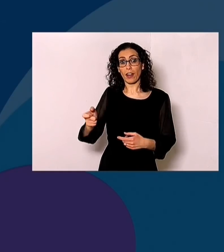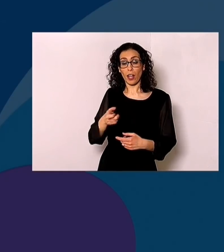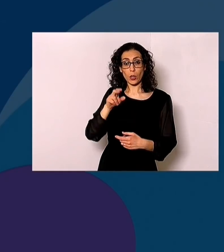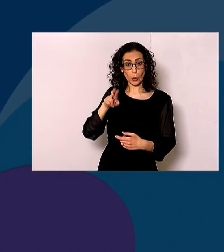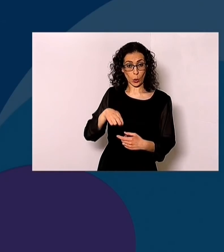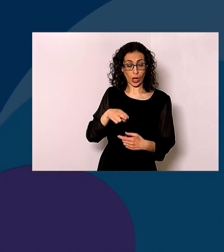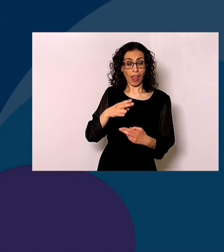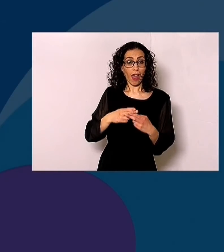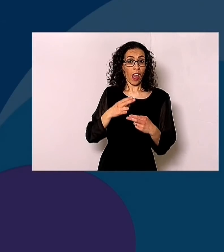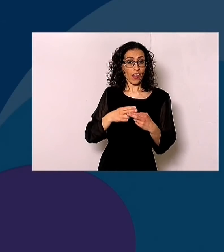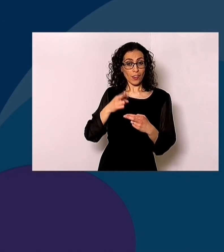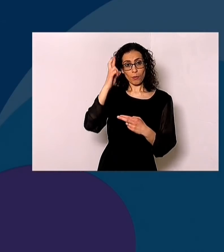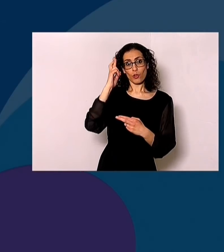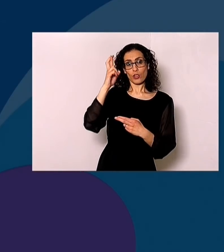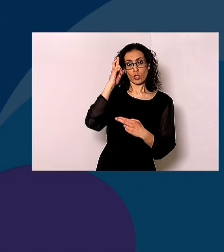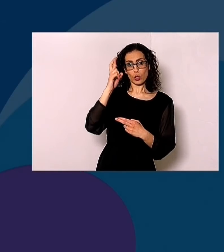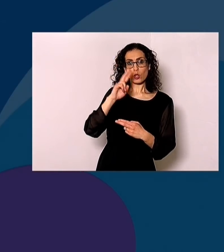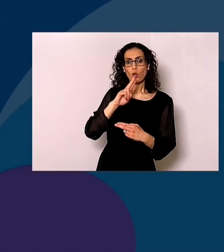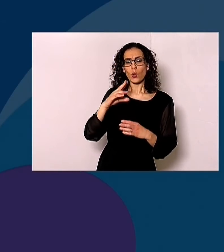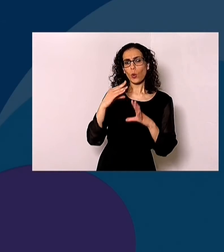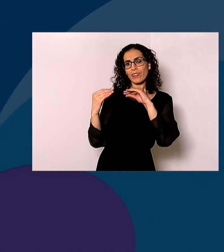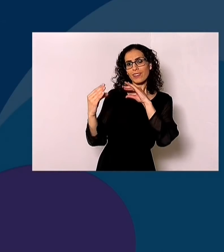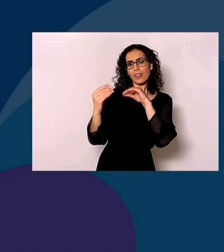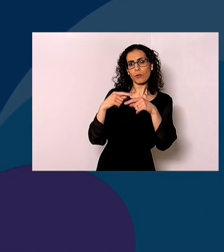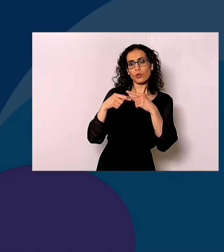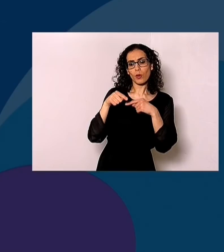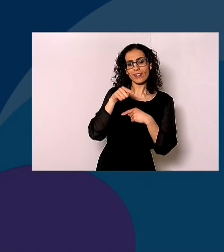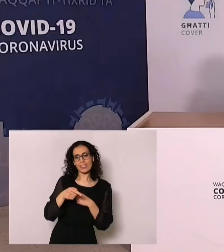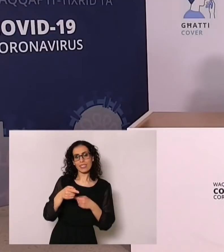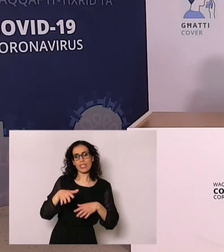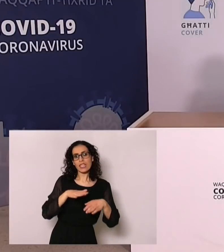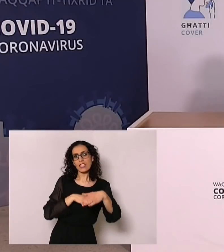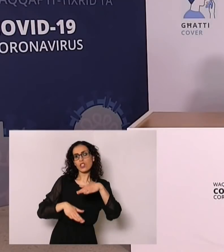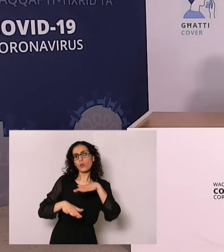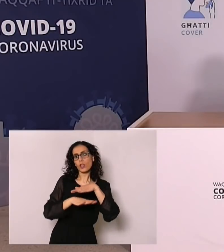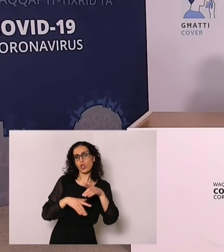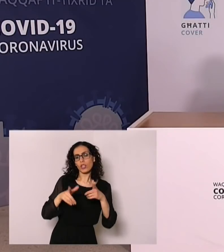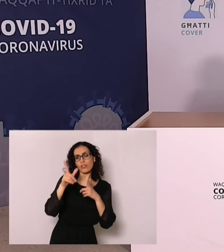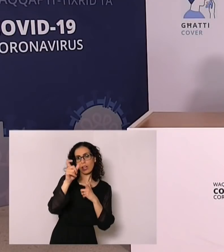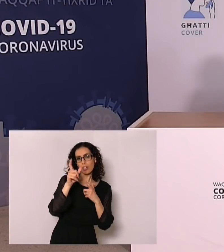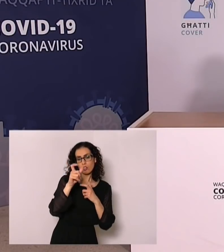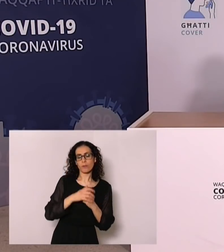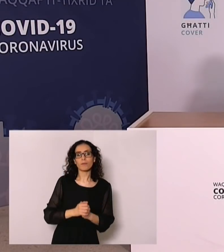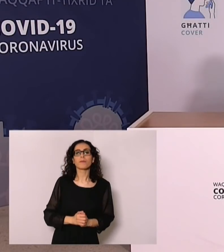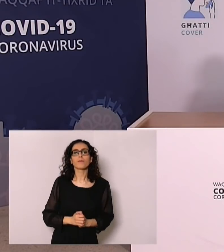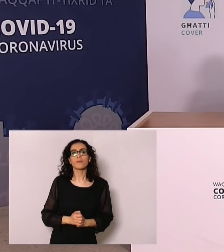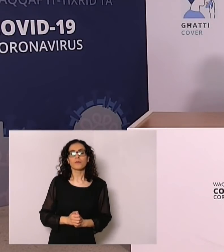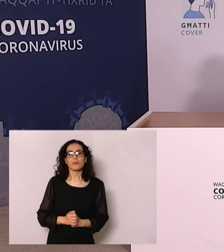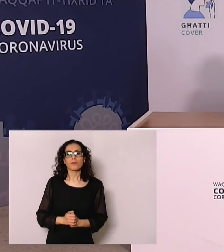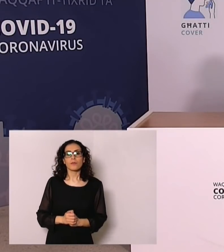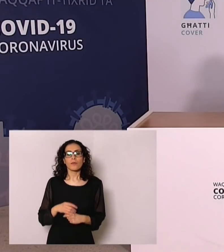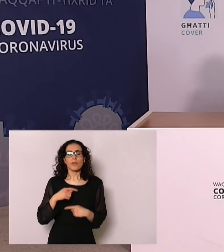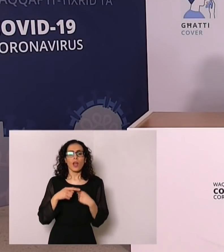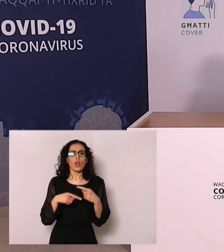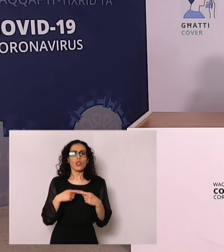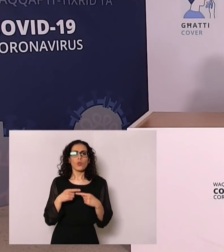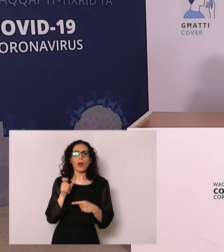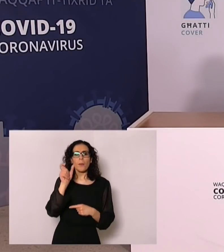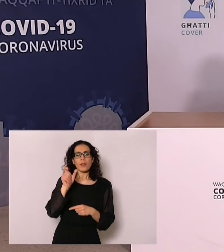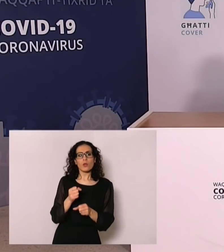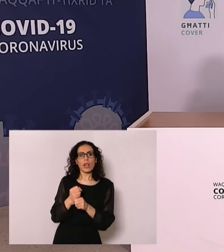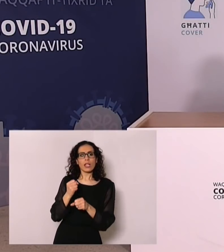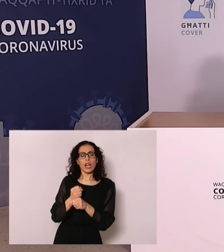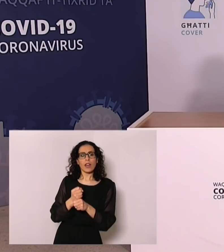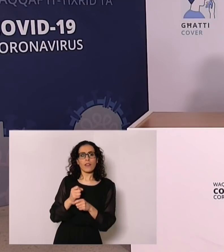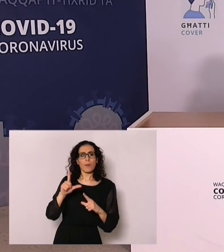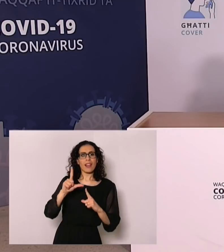assessment kif ukoll taħdidiet dwar is-sitwazzjoni. Brabta mal-ħaddiem tal-istabbiliment bħal